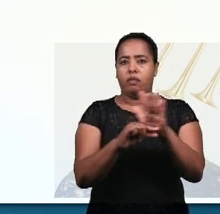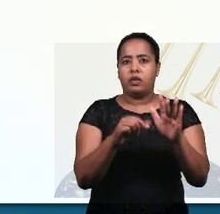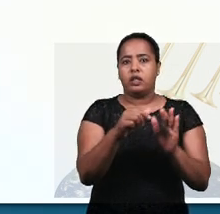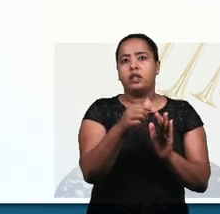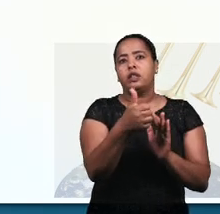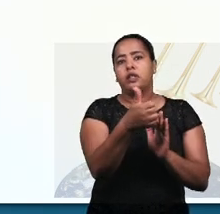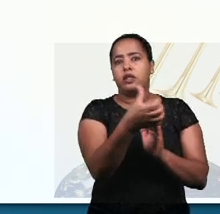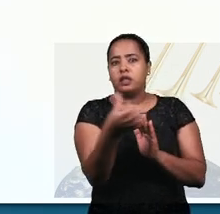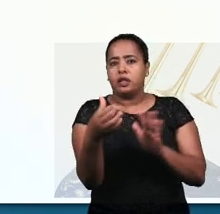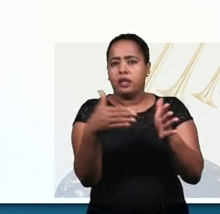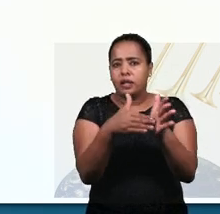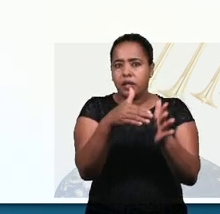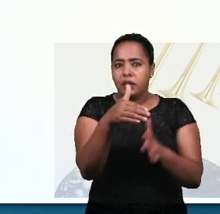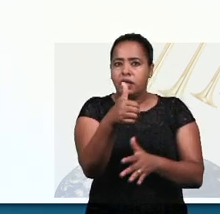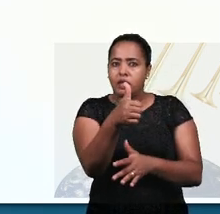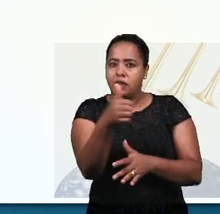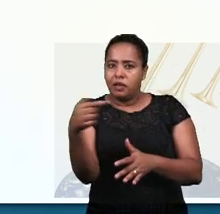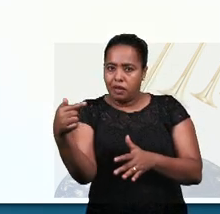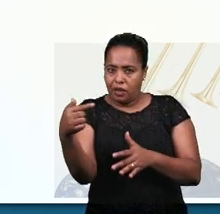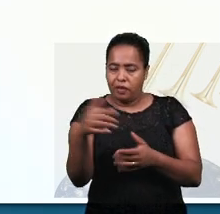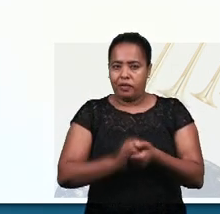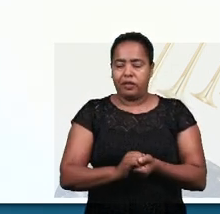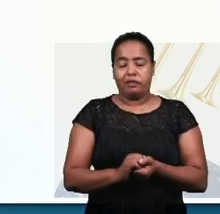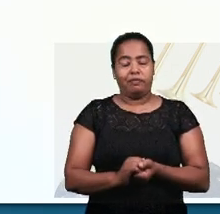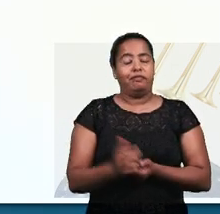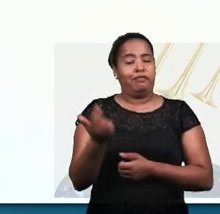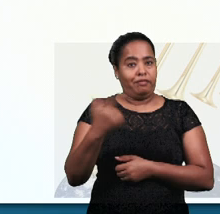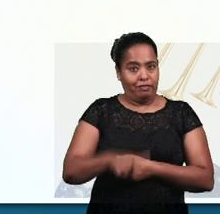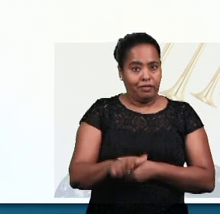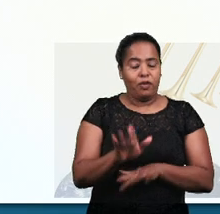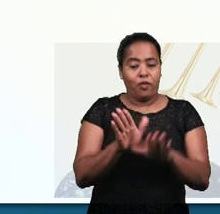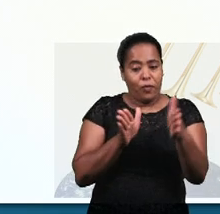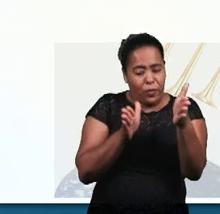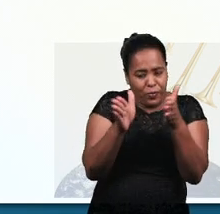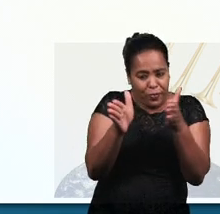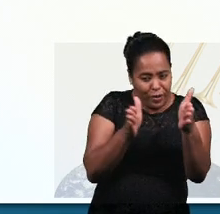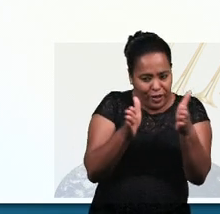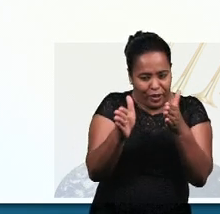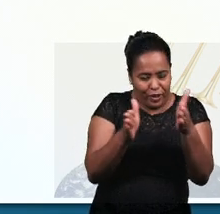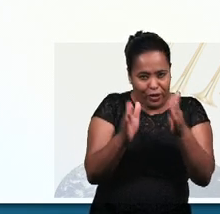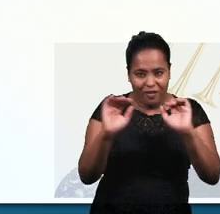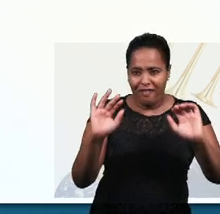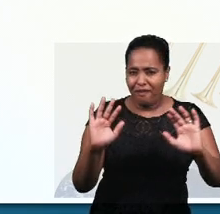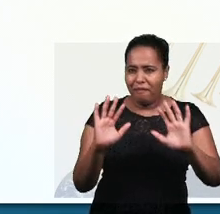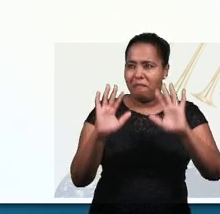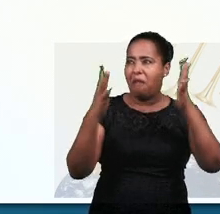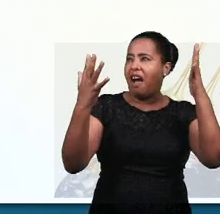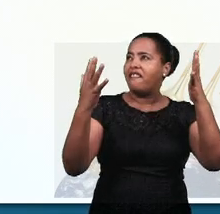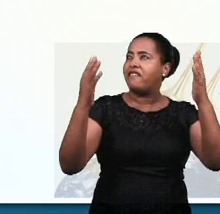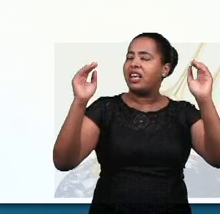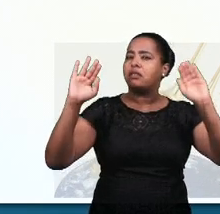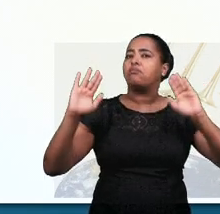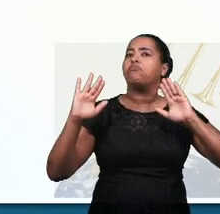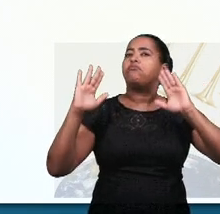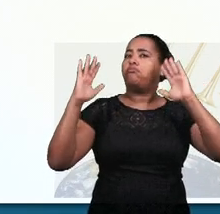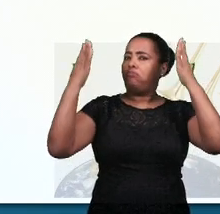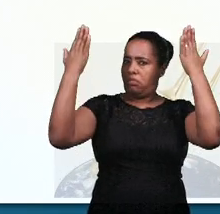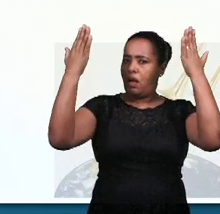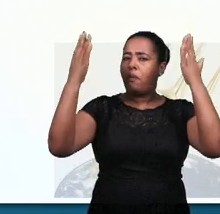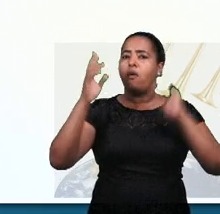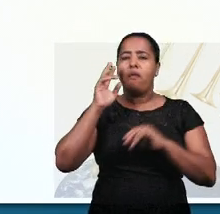et 17. Donc, nous allons voir cette question. Il y a une période où on célébrait les noces, la fête de